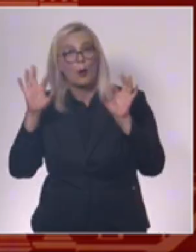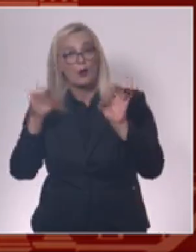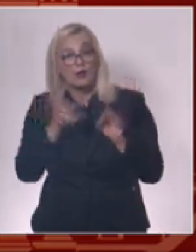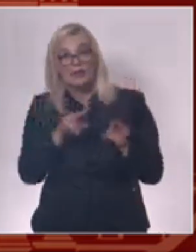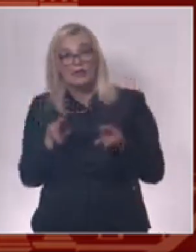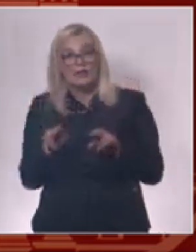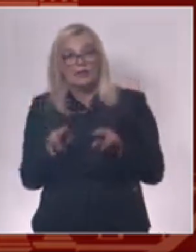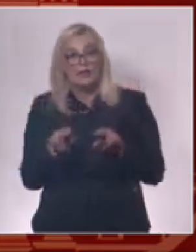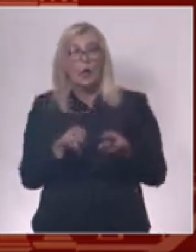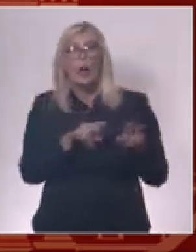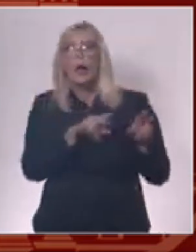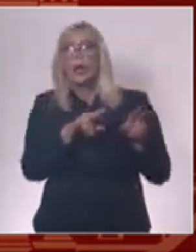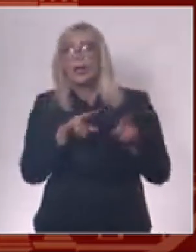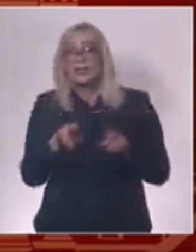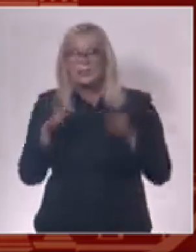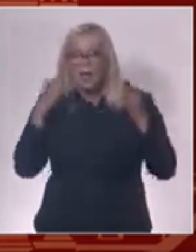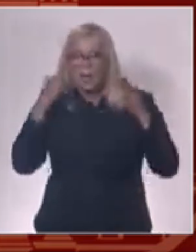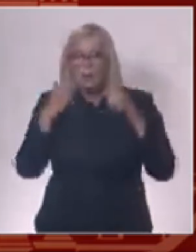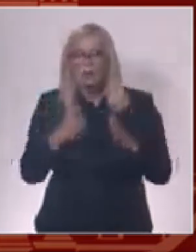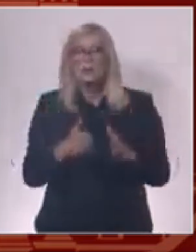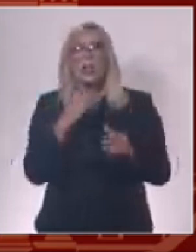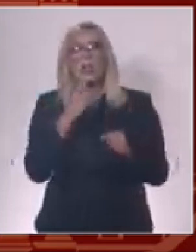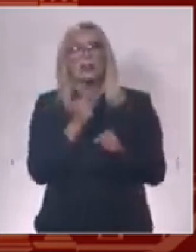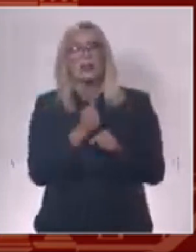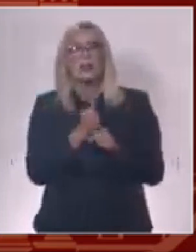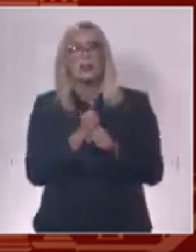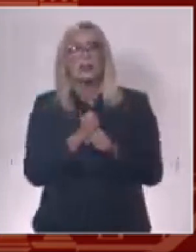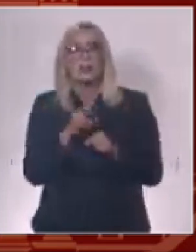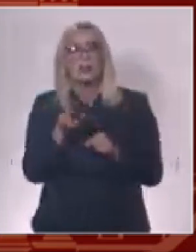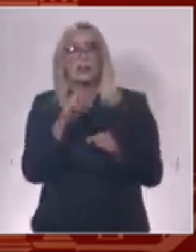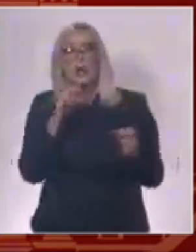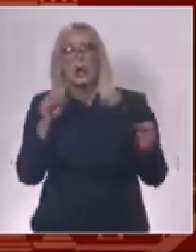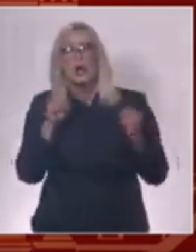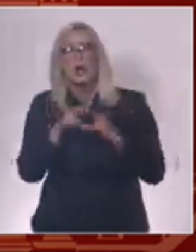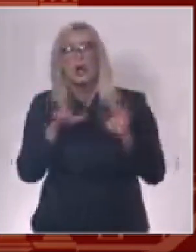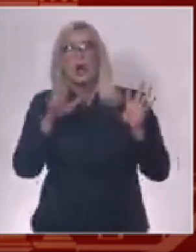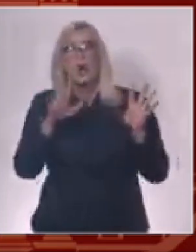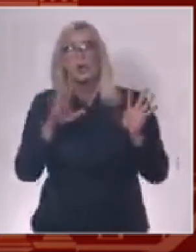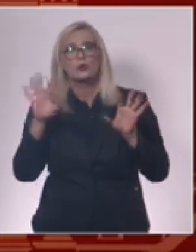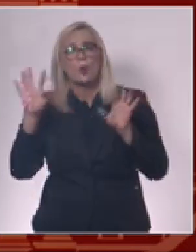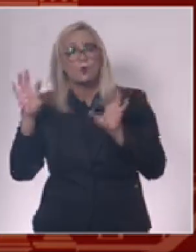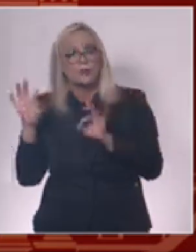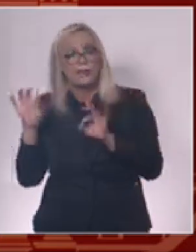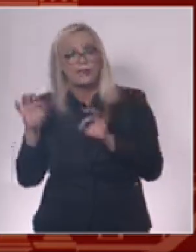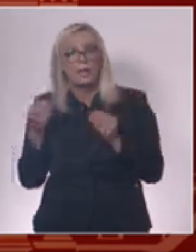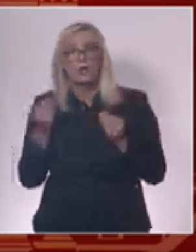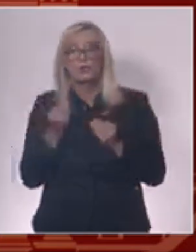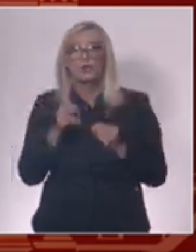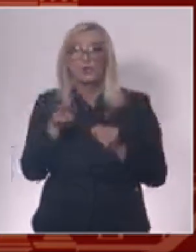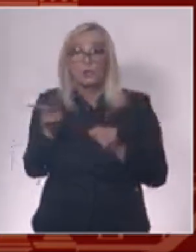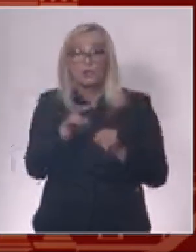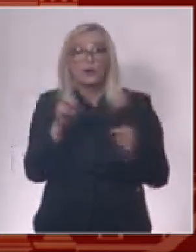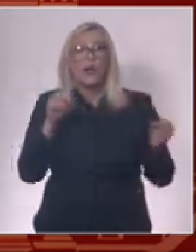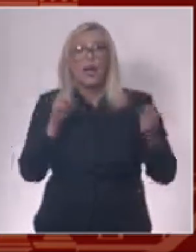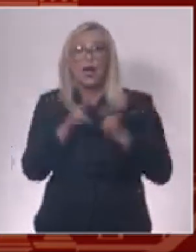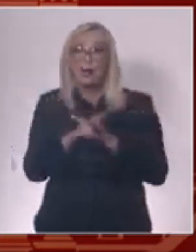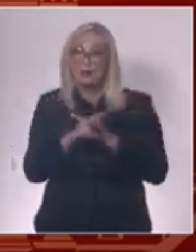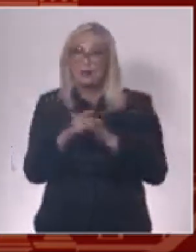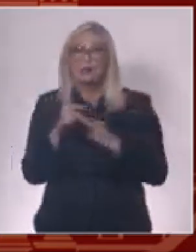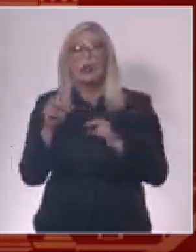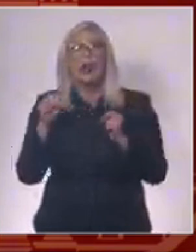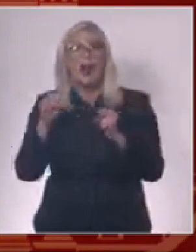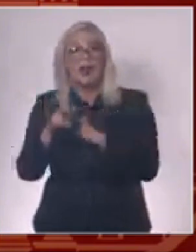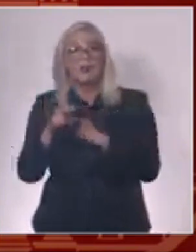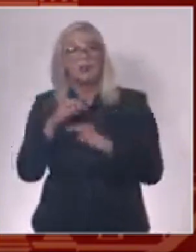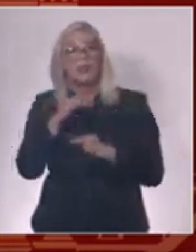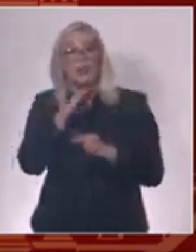Со истата посветеност ќе работиме и на коридорот 8 и коридорот 10, бидејќи за нас тие два коридори се многу